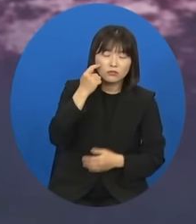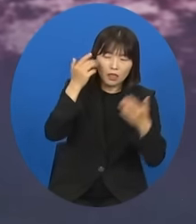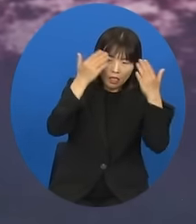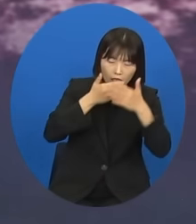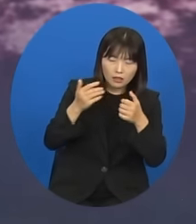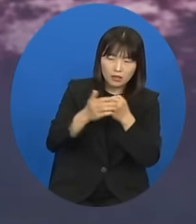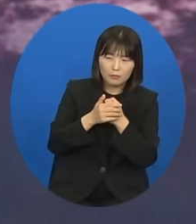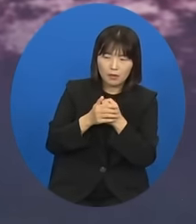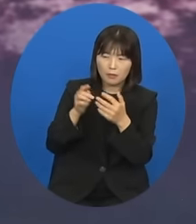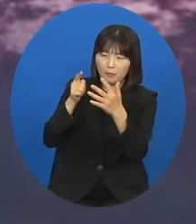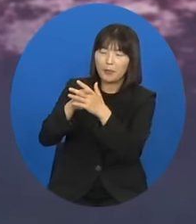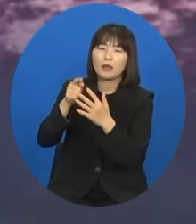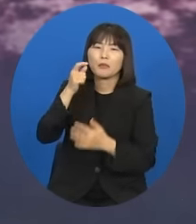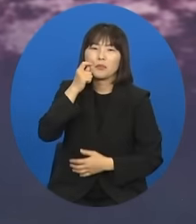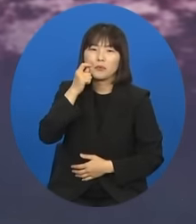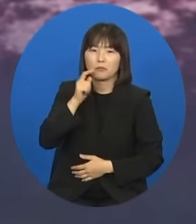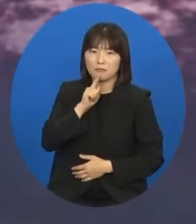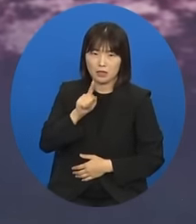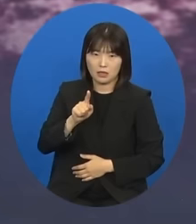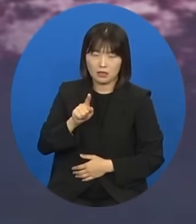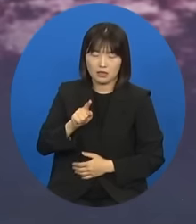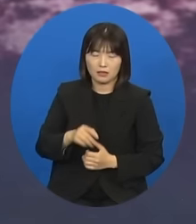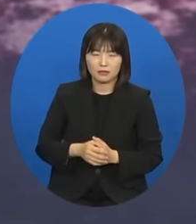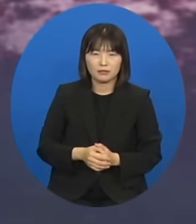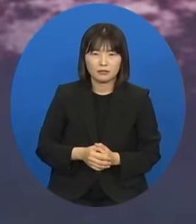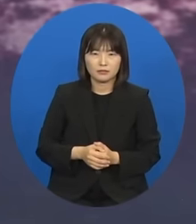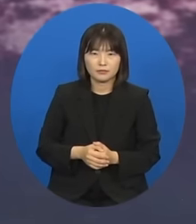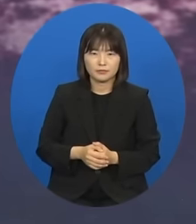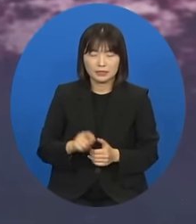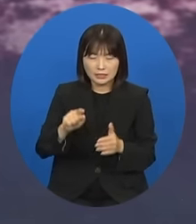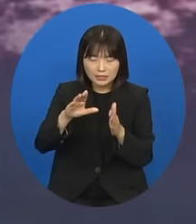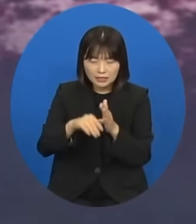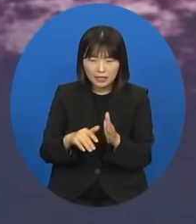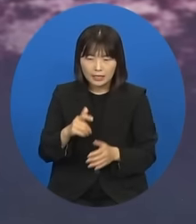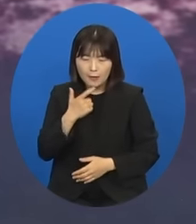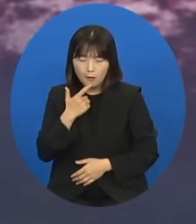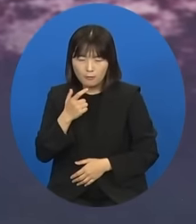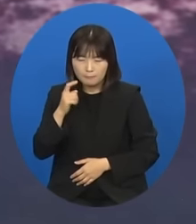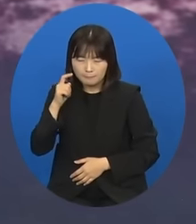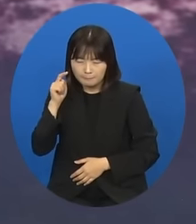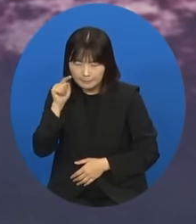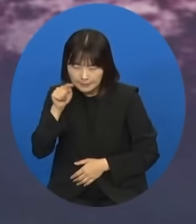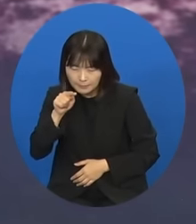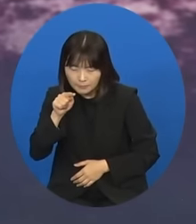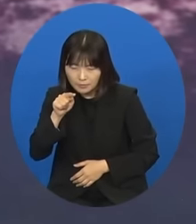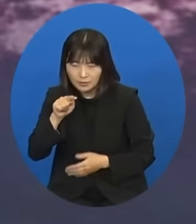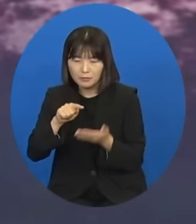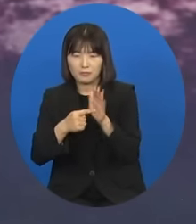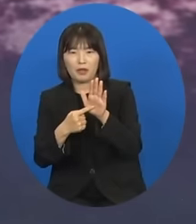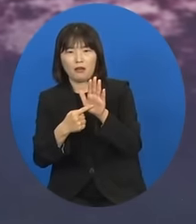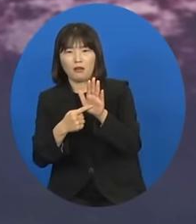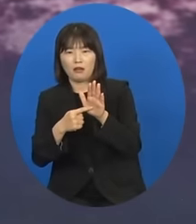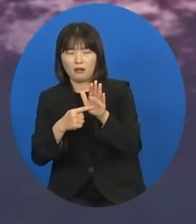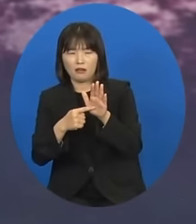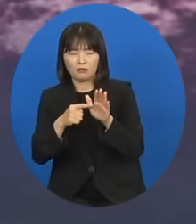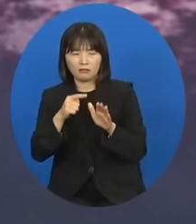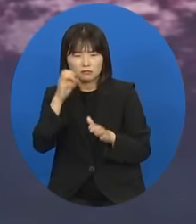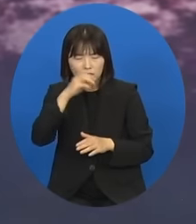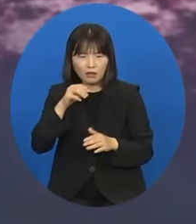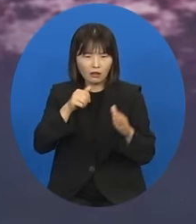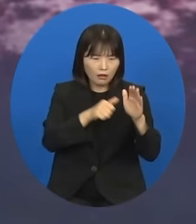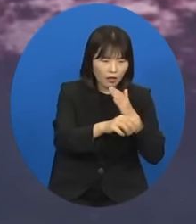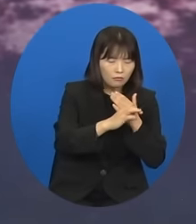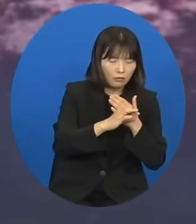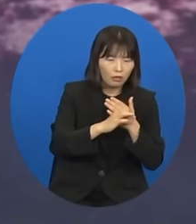것이죠 여기서 야곱의 친밀함이 드러납니다 그렇게만 가면 들통날 수 있다는 거예요 왜